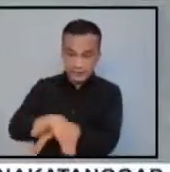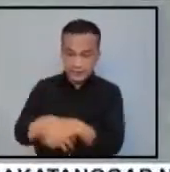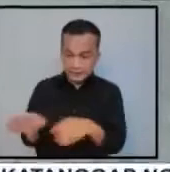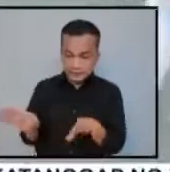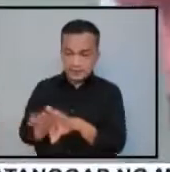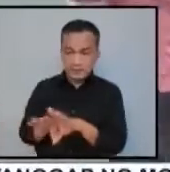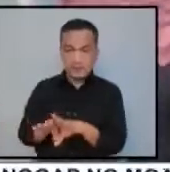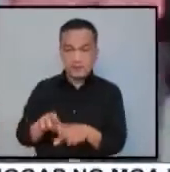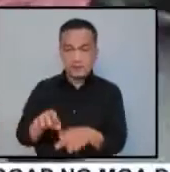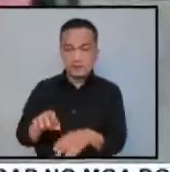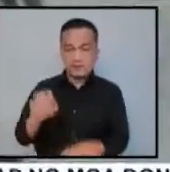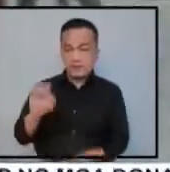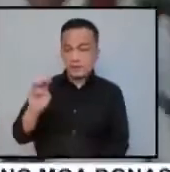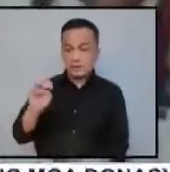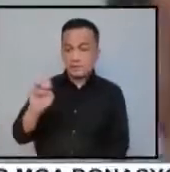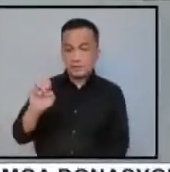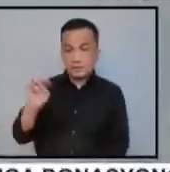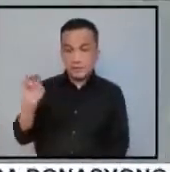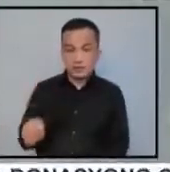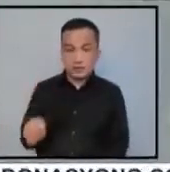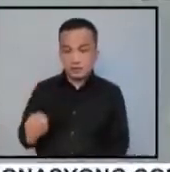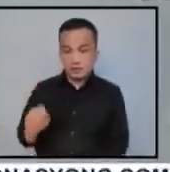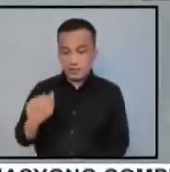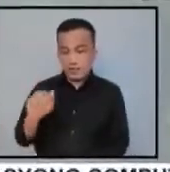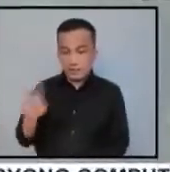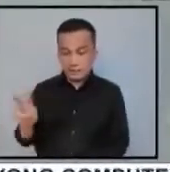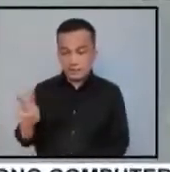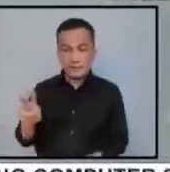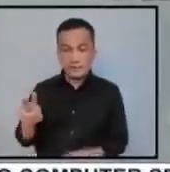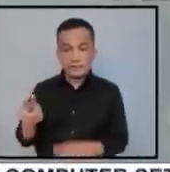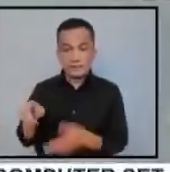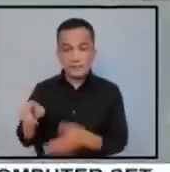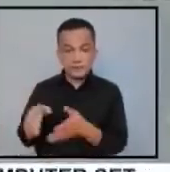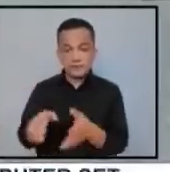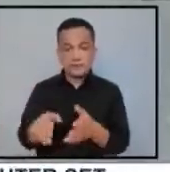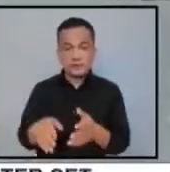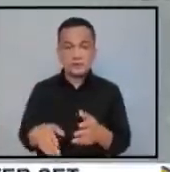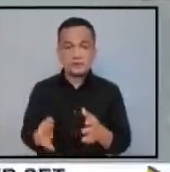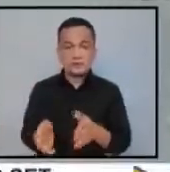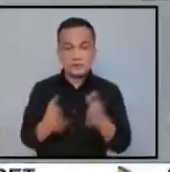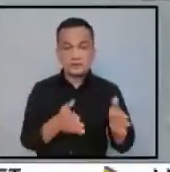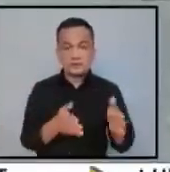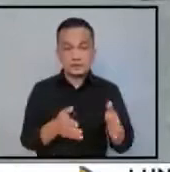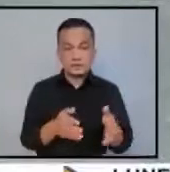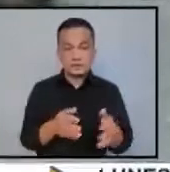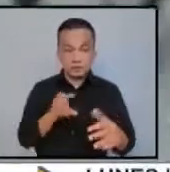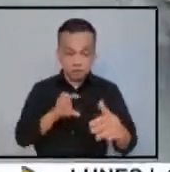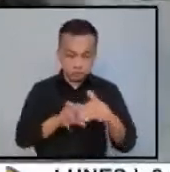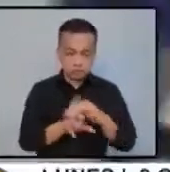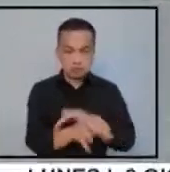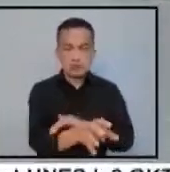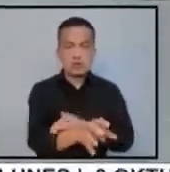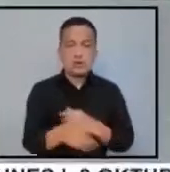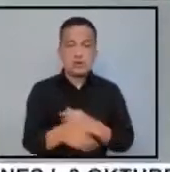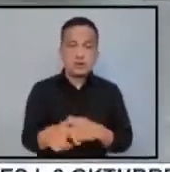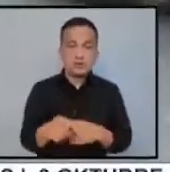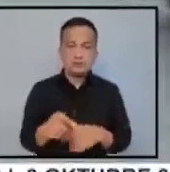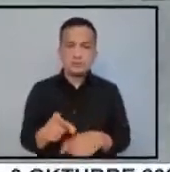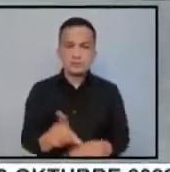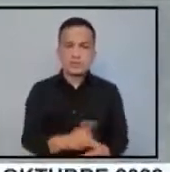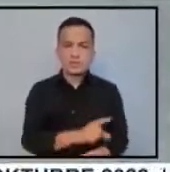Meralco Avenue para bigyan daan ang Metro Manila Subway Station project na tatagal ng